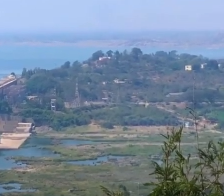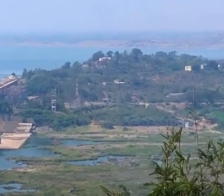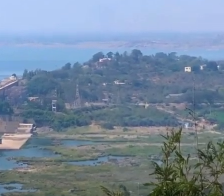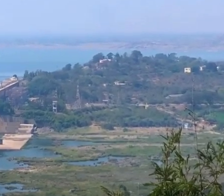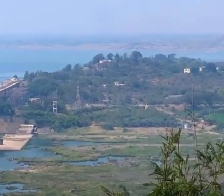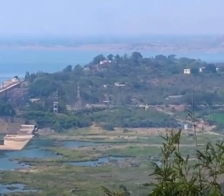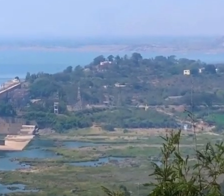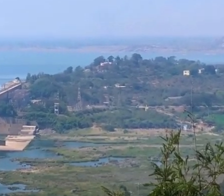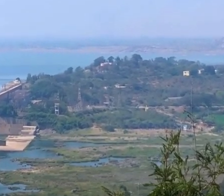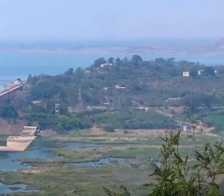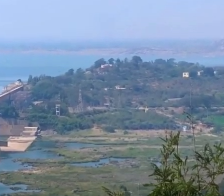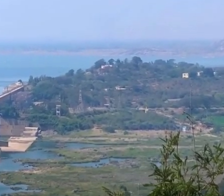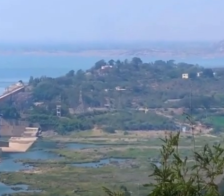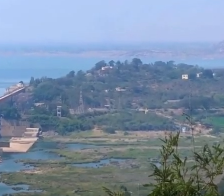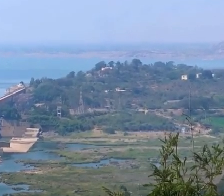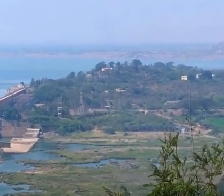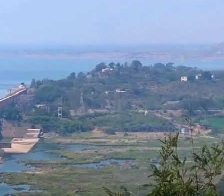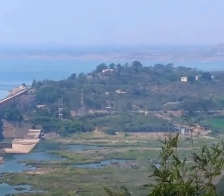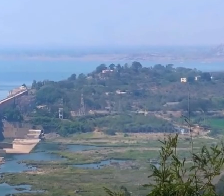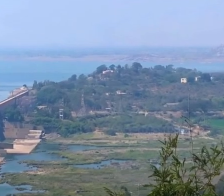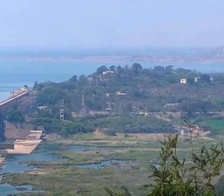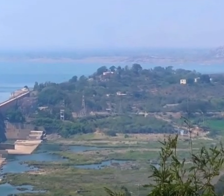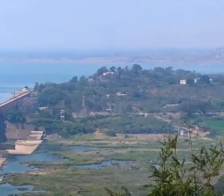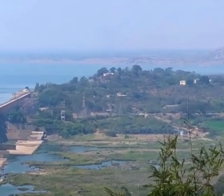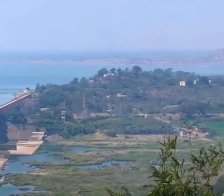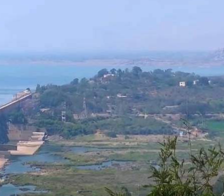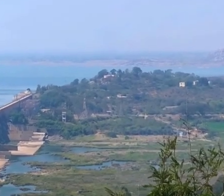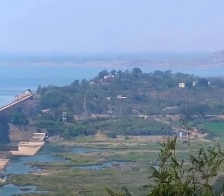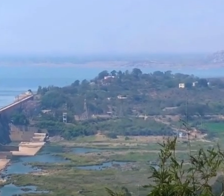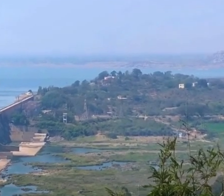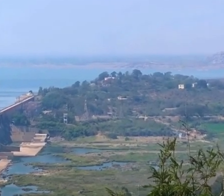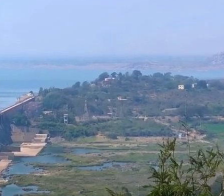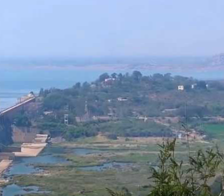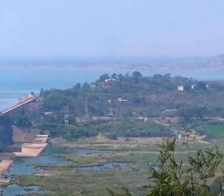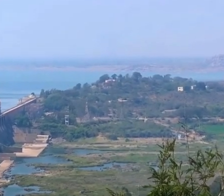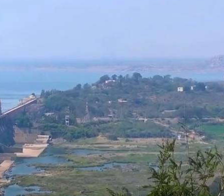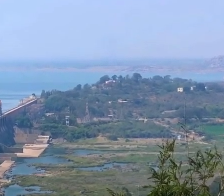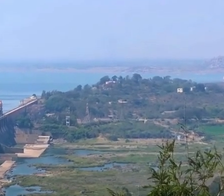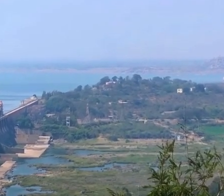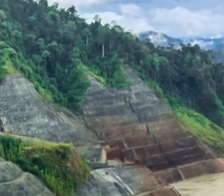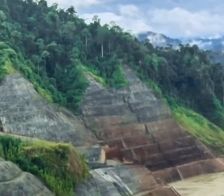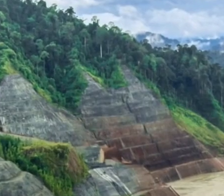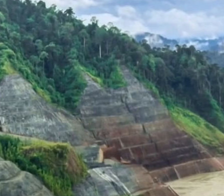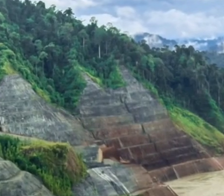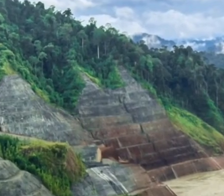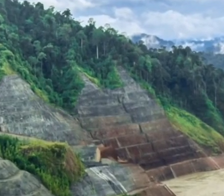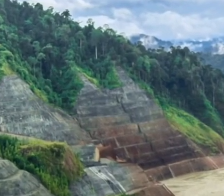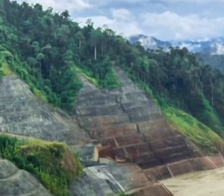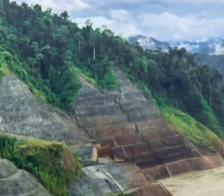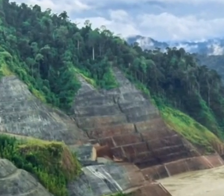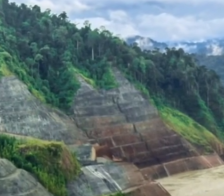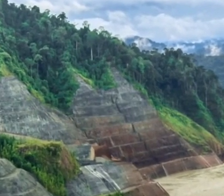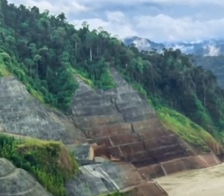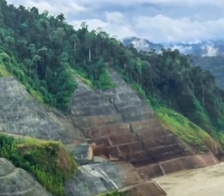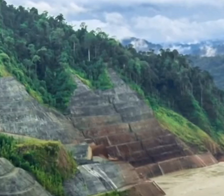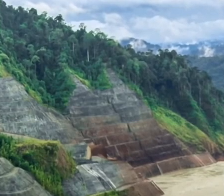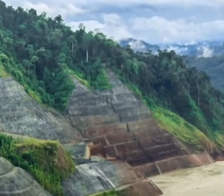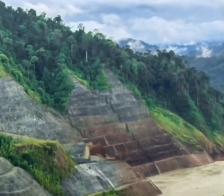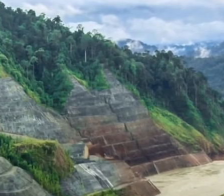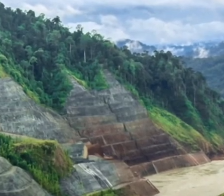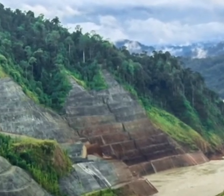देखेंगे उन्होंने डैम के थ्रू पूरा पानी को रिजर्व कर लिया है रोख लिया है इस पानी को दीरे-दीरे अपनी utilization